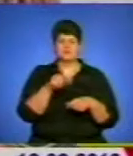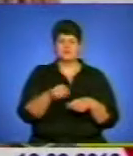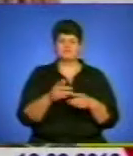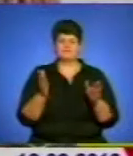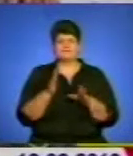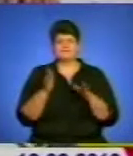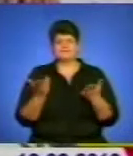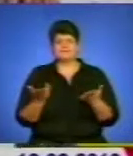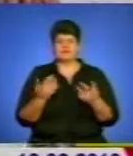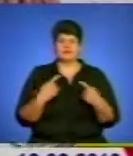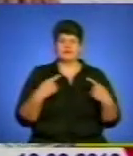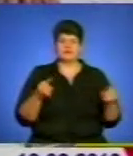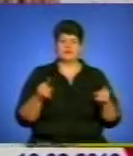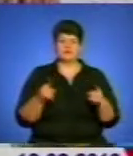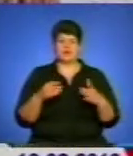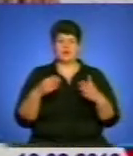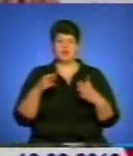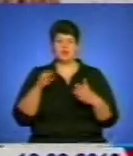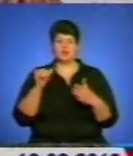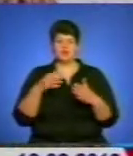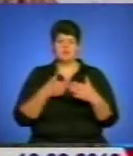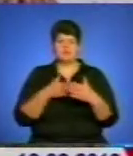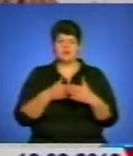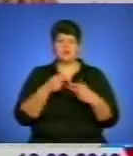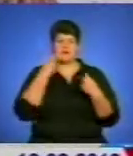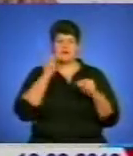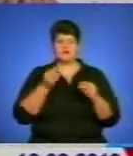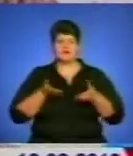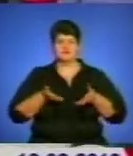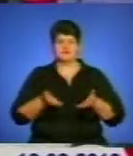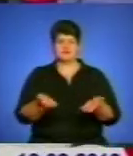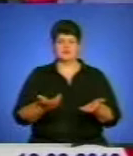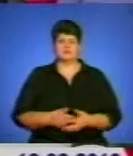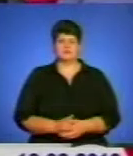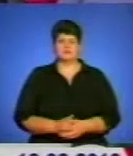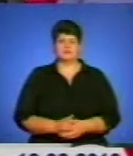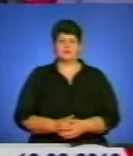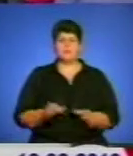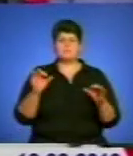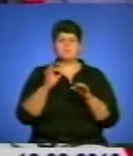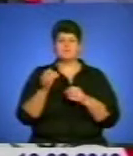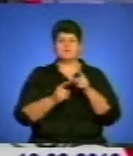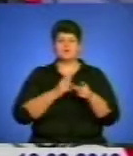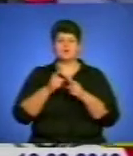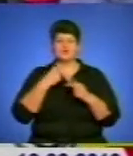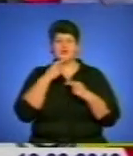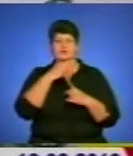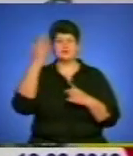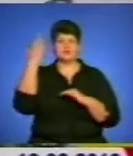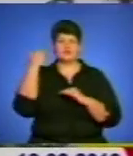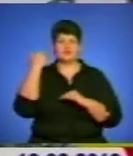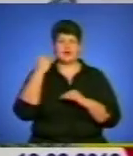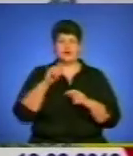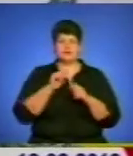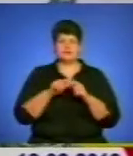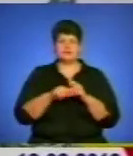іде, от як суперників були більш тупіші санки, і вони просто краще скользять по такій, можна сказати, каші. Про реконструкцію говорять вже давно. Експерти